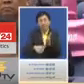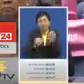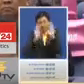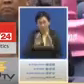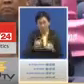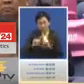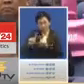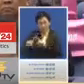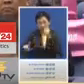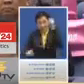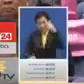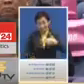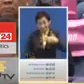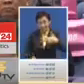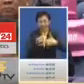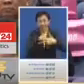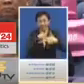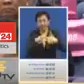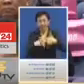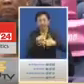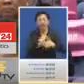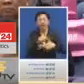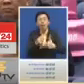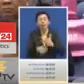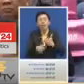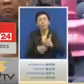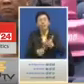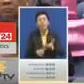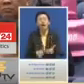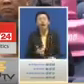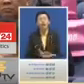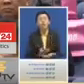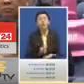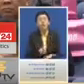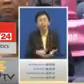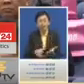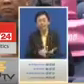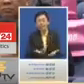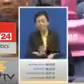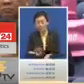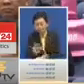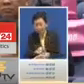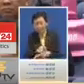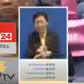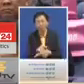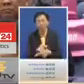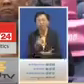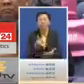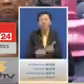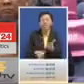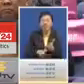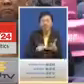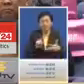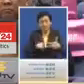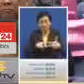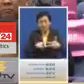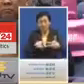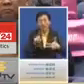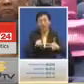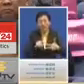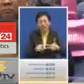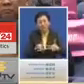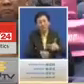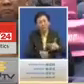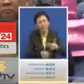ทครับภาษีทางตรงท่านก็เก็บเอาสิคือภาษีรายได้ภาษีเงินได้ว่าไปภาษีทางอ้